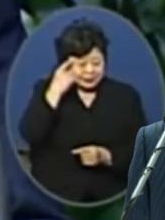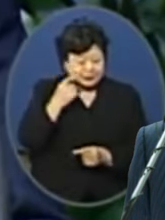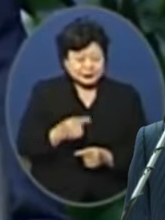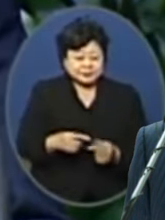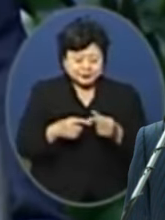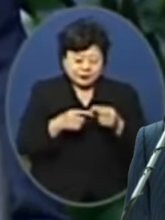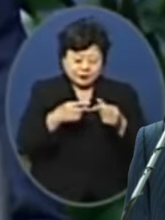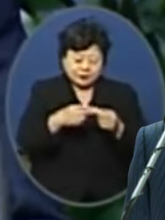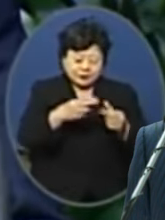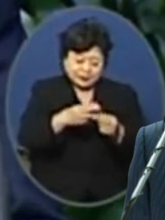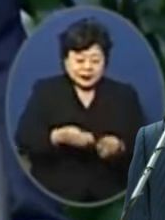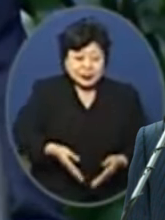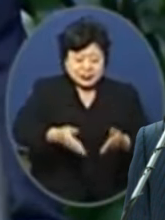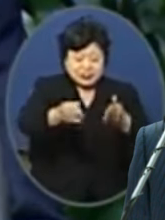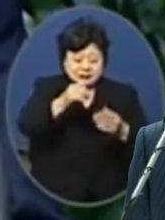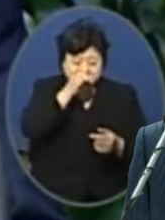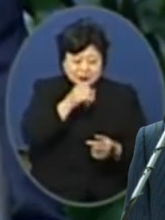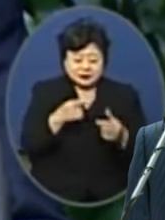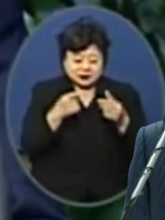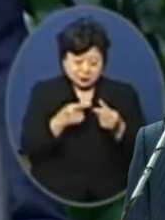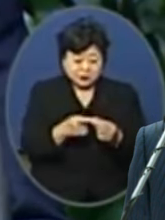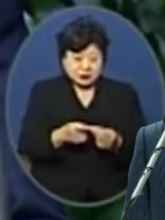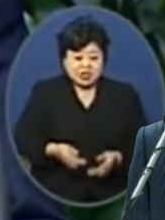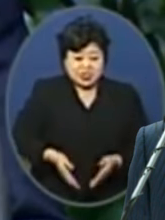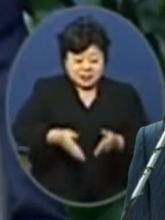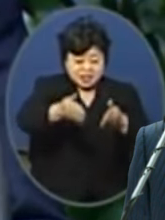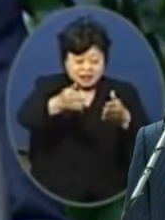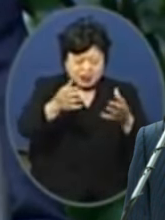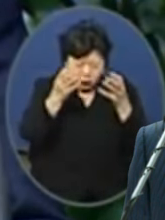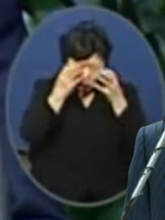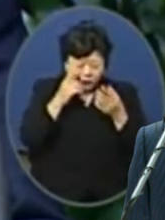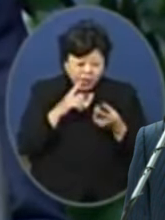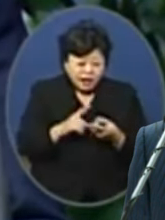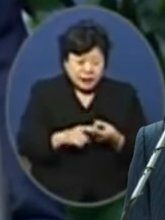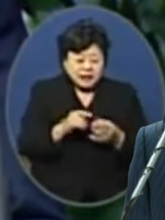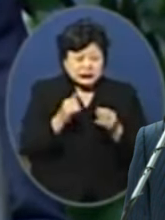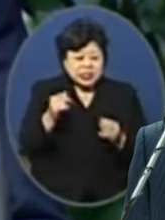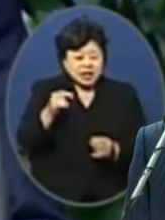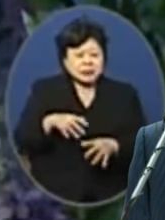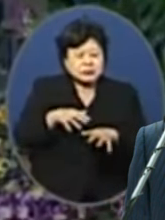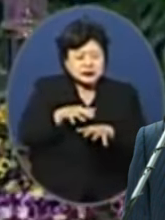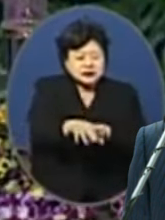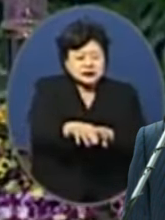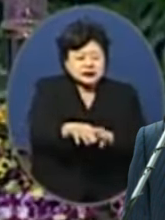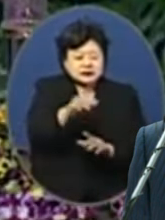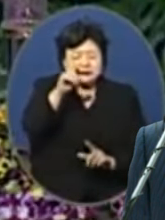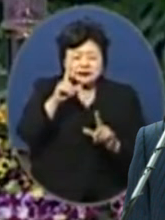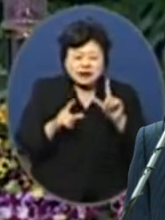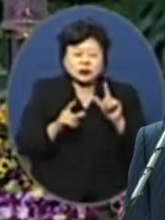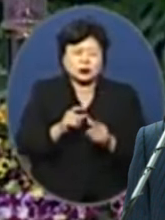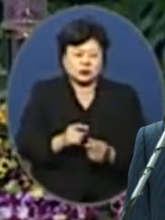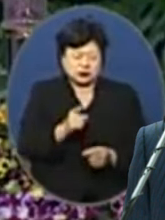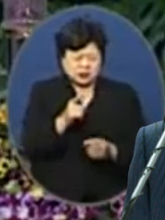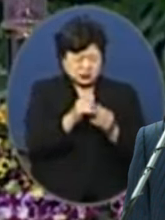세가지 길이 있습니다 첫째로에 대한 인본주의 태도인데이